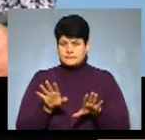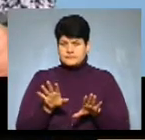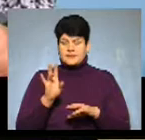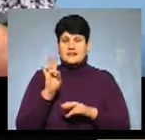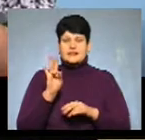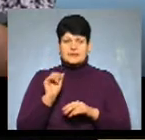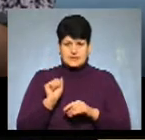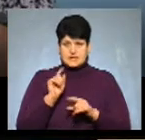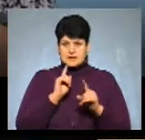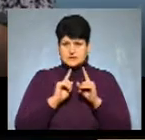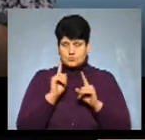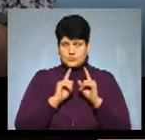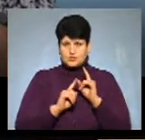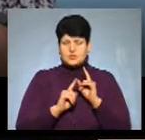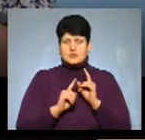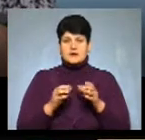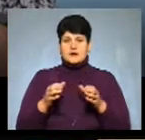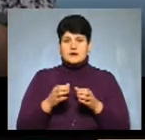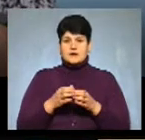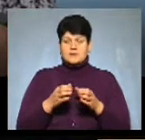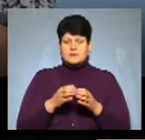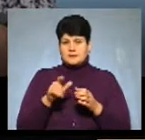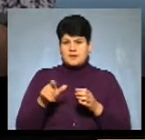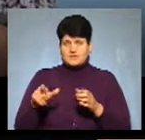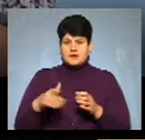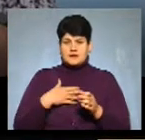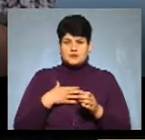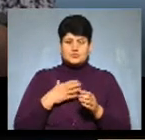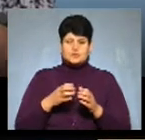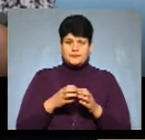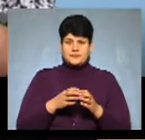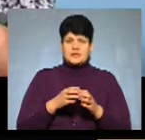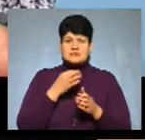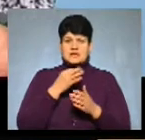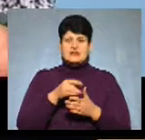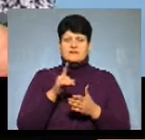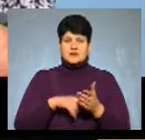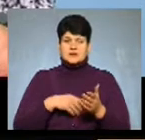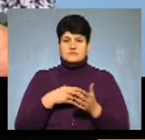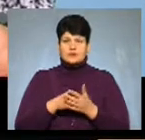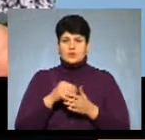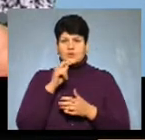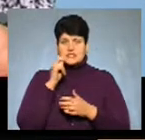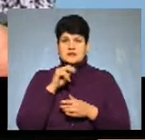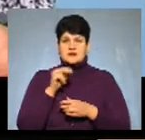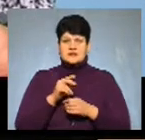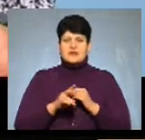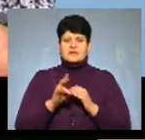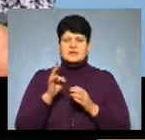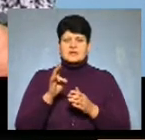На зборах парафіяльних нашої громади в селі Гніздичному засвідчили свою вірність Українській Православній